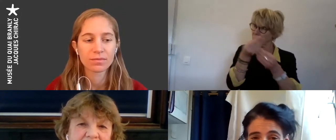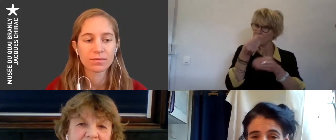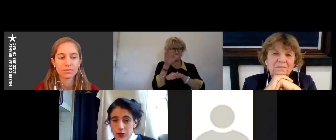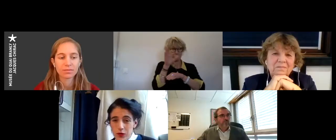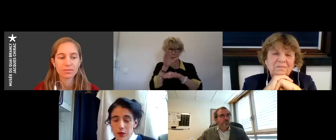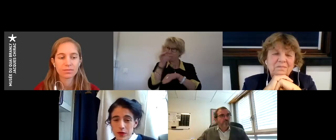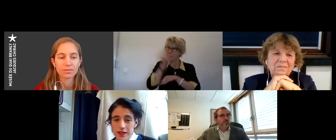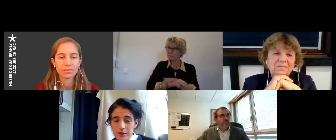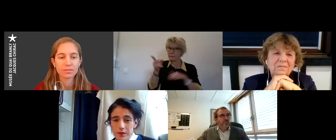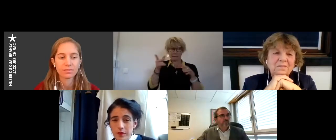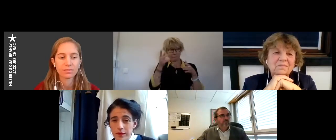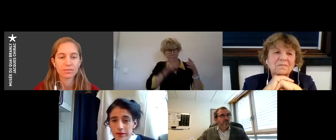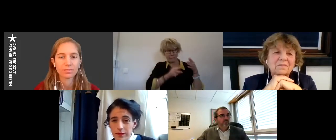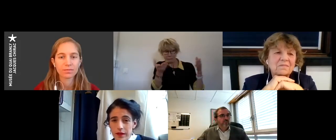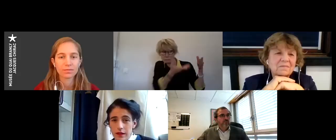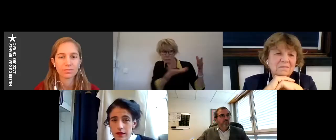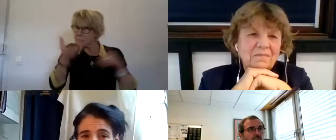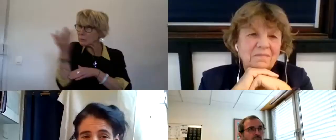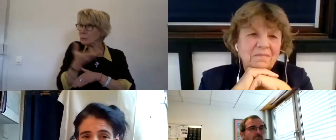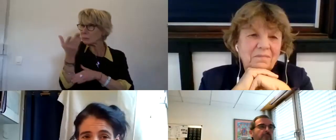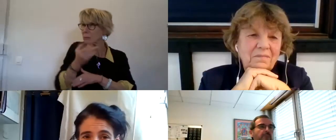besoin de toutes ces propositions.